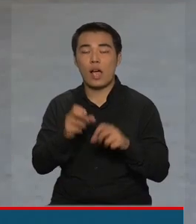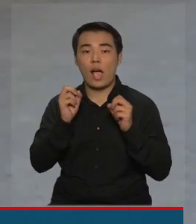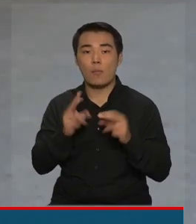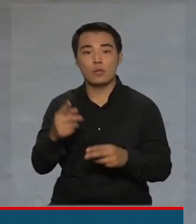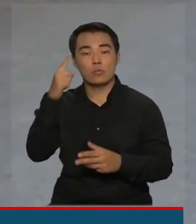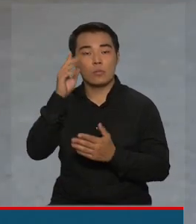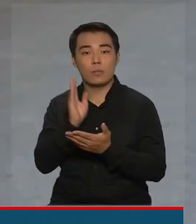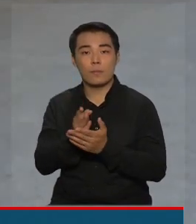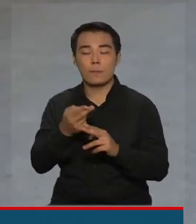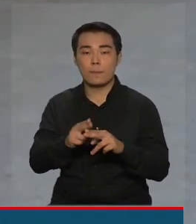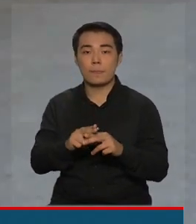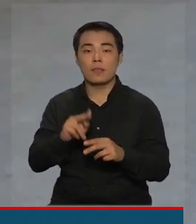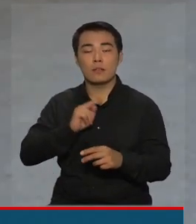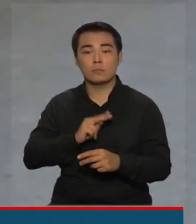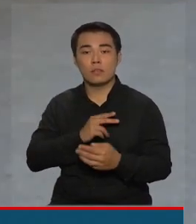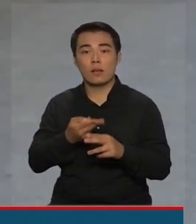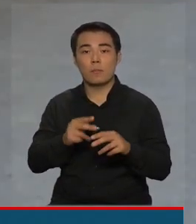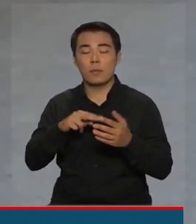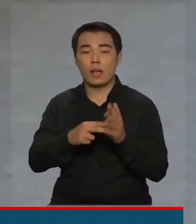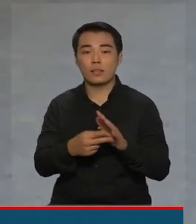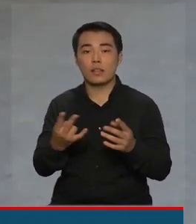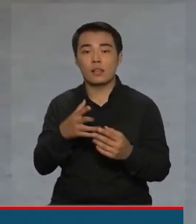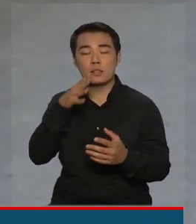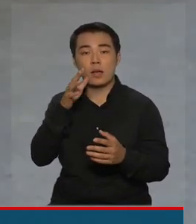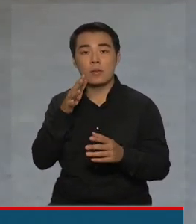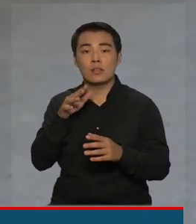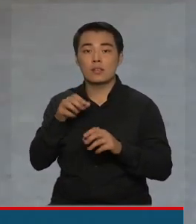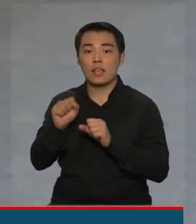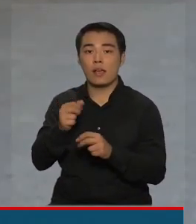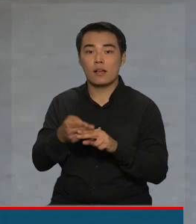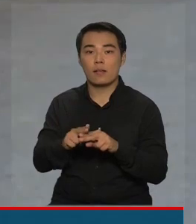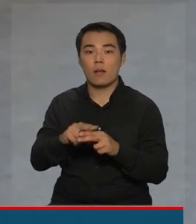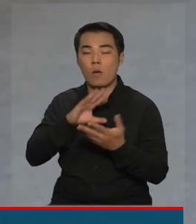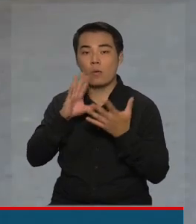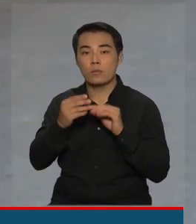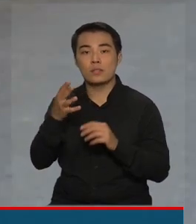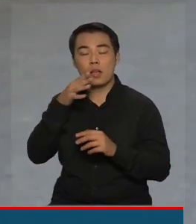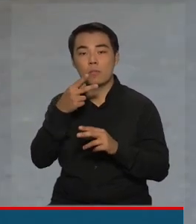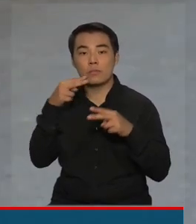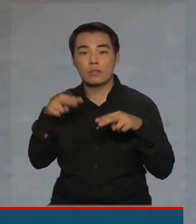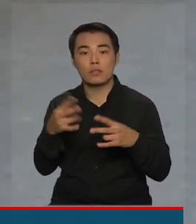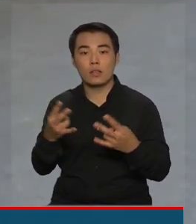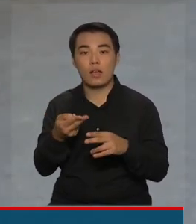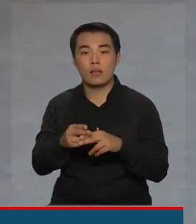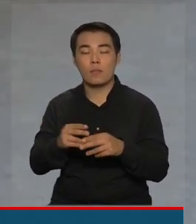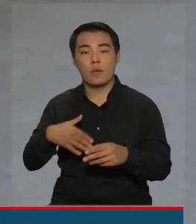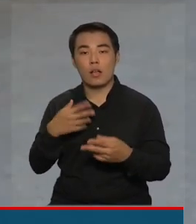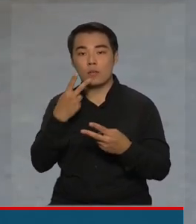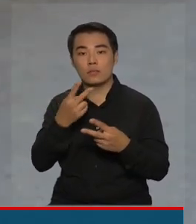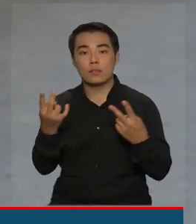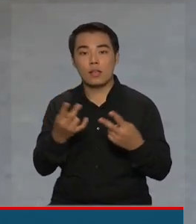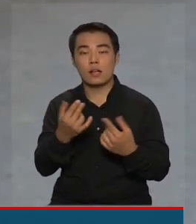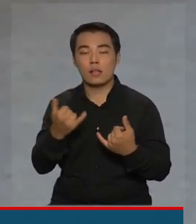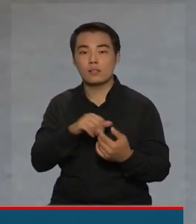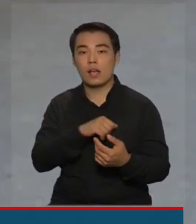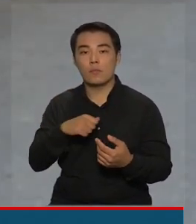ойлаймын. Сол үшін шараны қолдансын енді, итті қорғайтындарға айтарым, иттерге қарап жүрсін, алсын, қорғанысын тапсын. Оларға